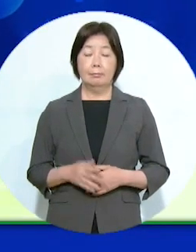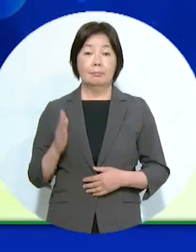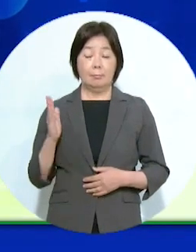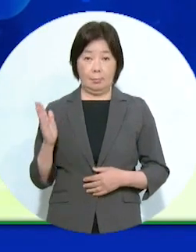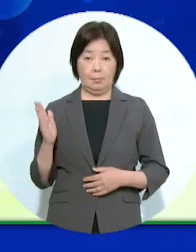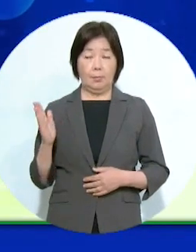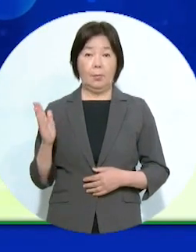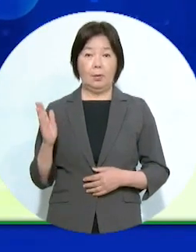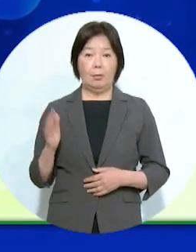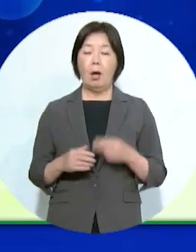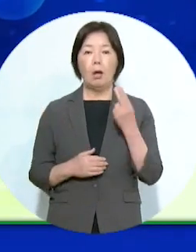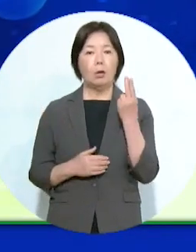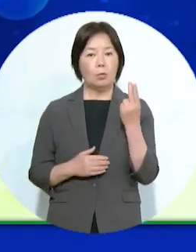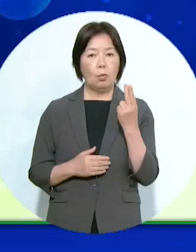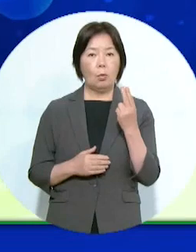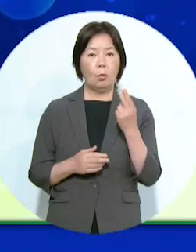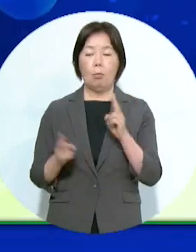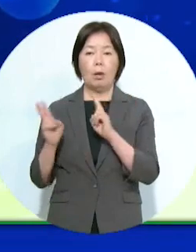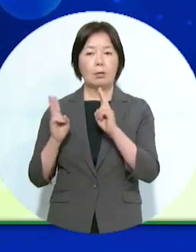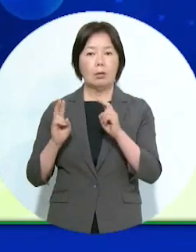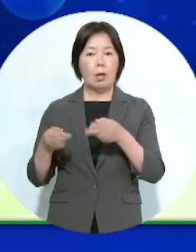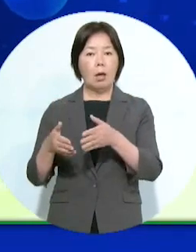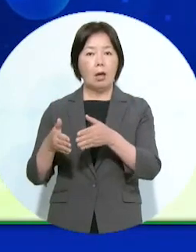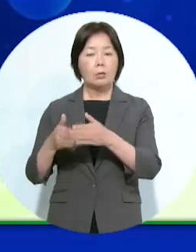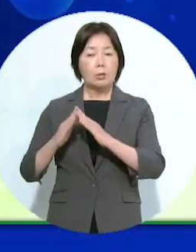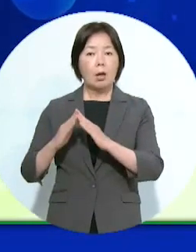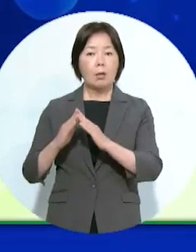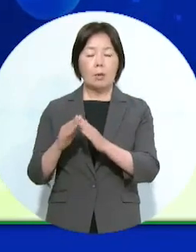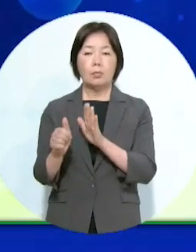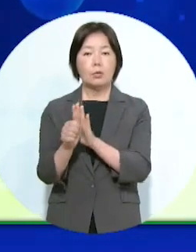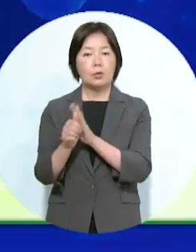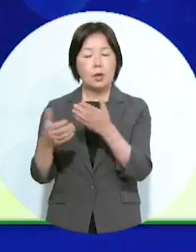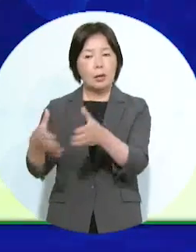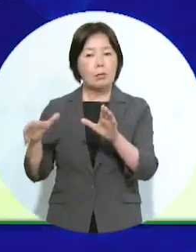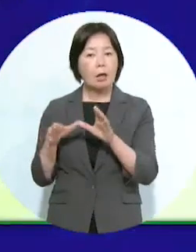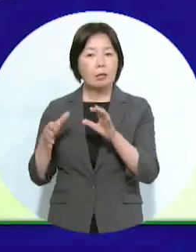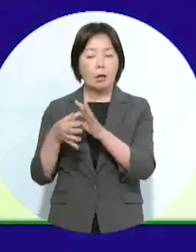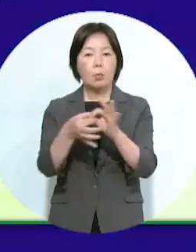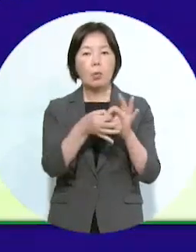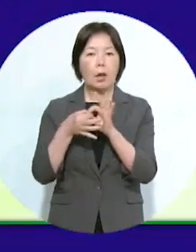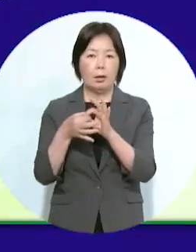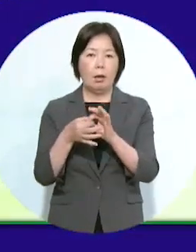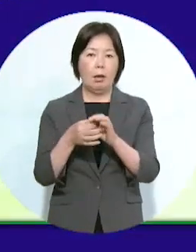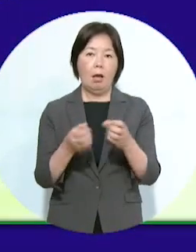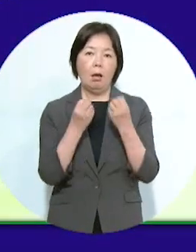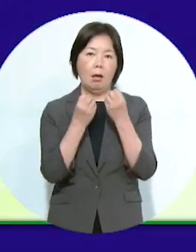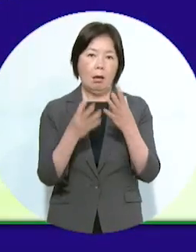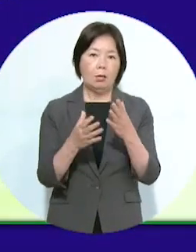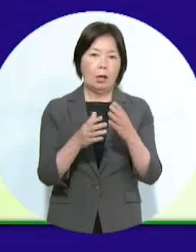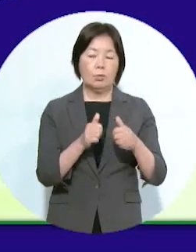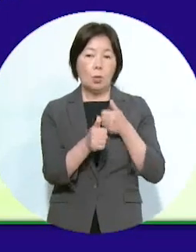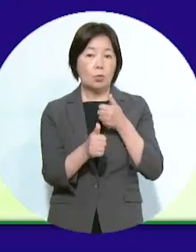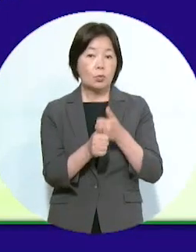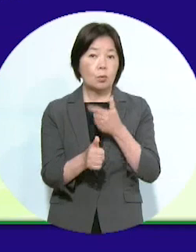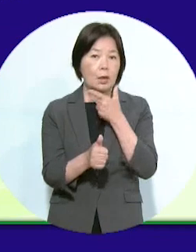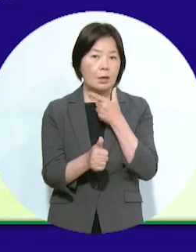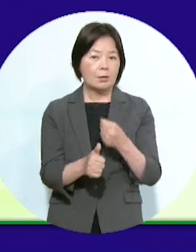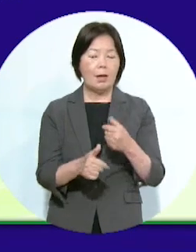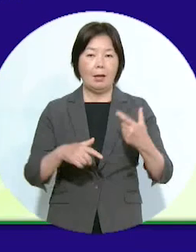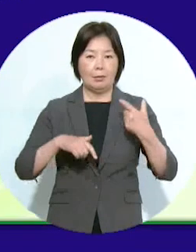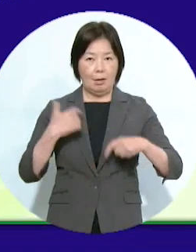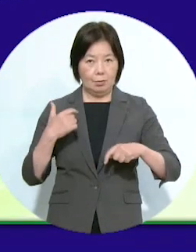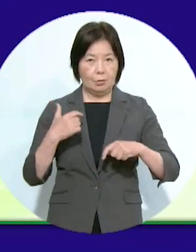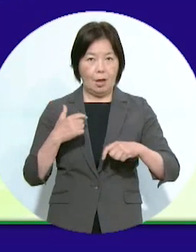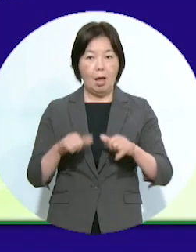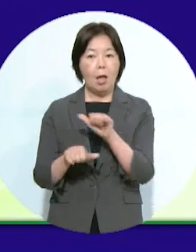これは都とスタートアップ支援団体が連携し、新しいことに挑戦したい学生と人材